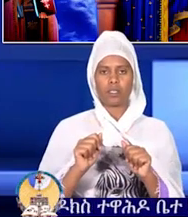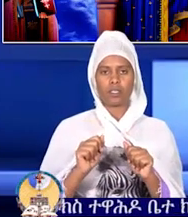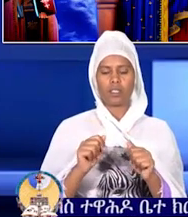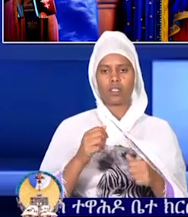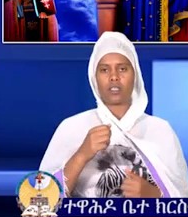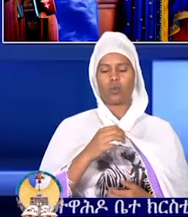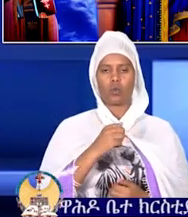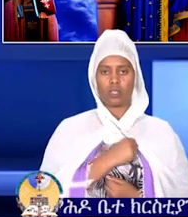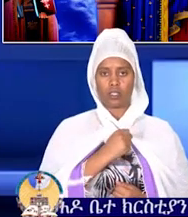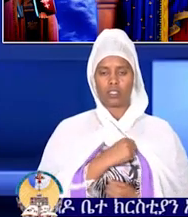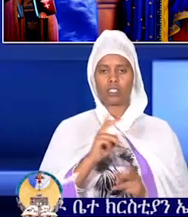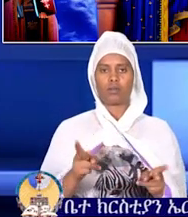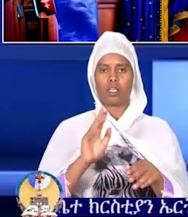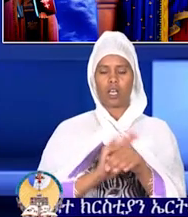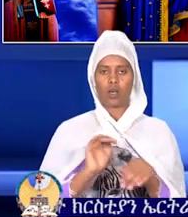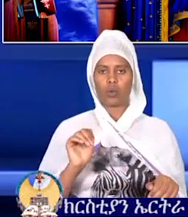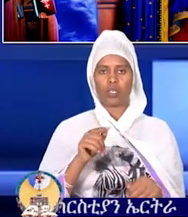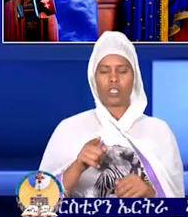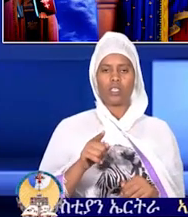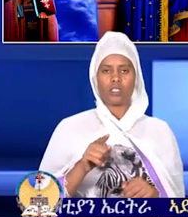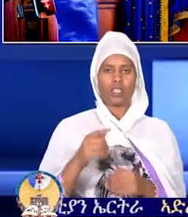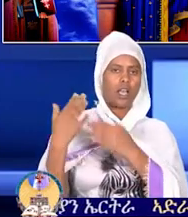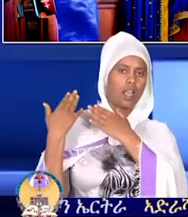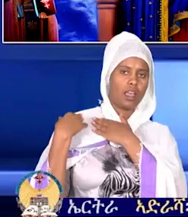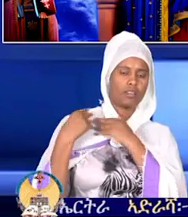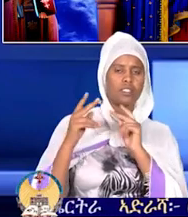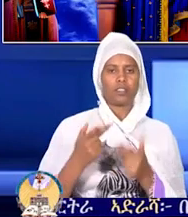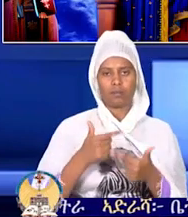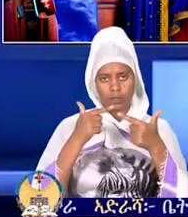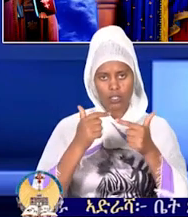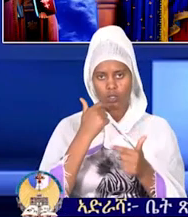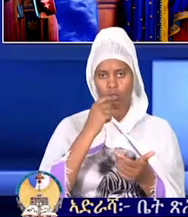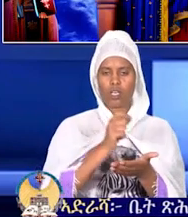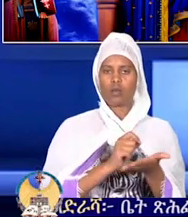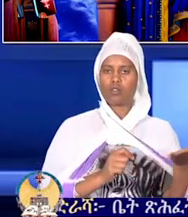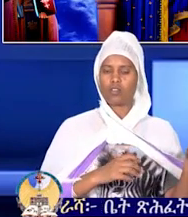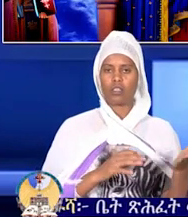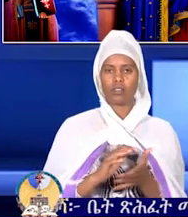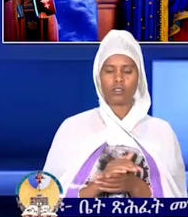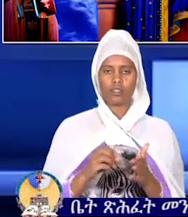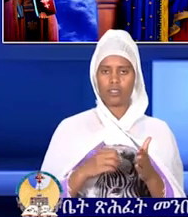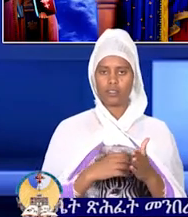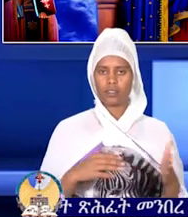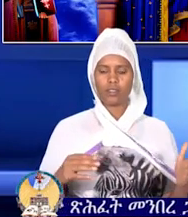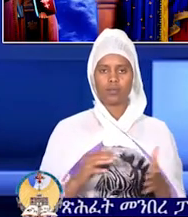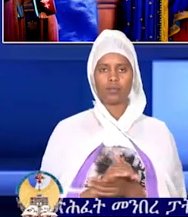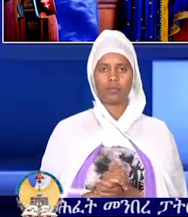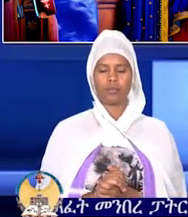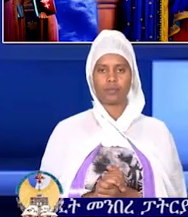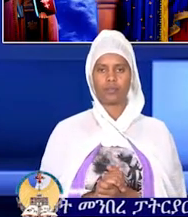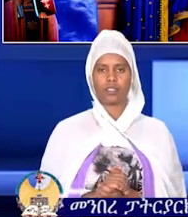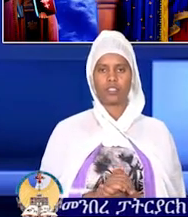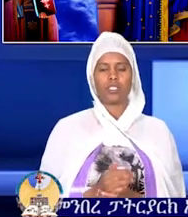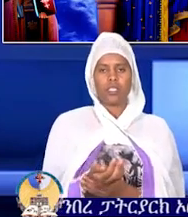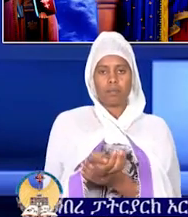ሓሚሙ ዝነበረ ባርያ ከም ዘሕወዮ ነቲ ሓለቓ ሚእቲ ድማ ከም ዘመጎሶ ኣብቲ ፅሑፍ ንረክብ ኢና። ስለዚ